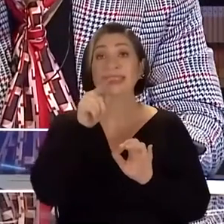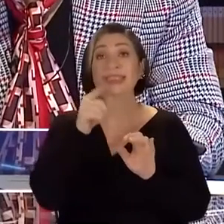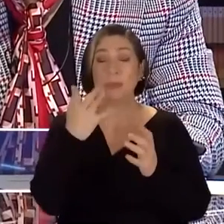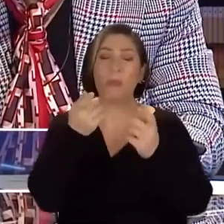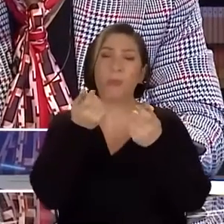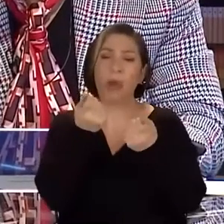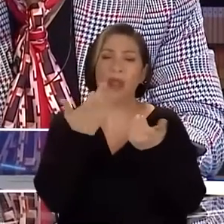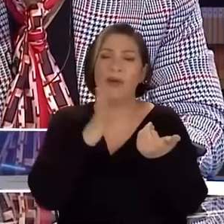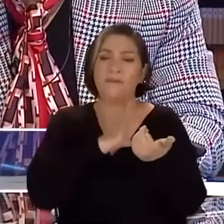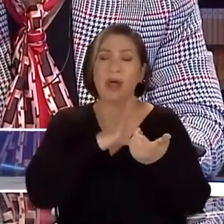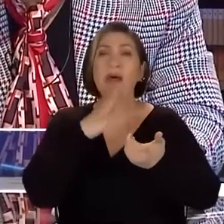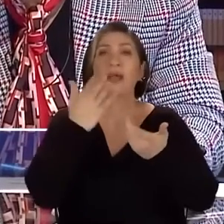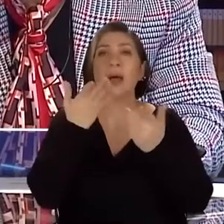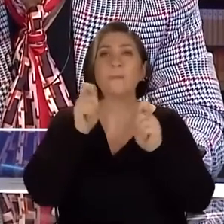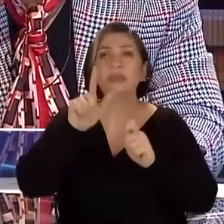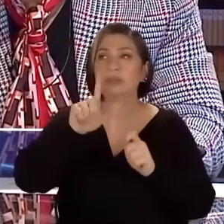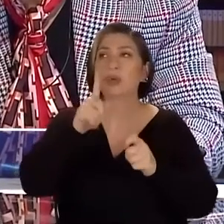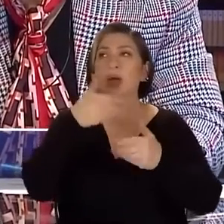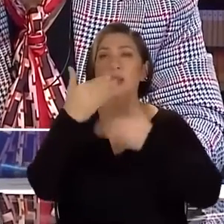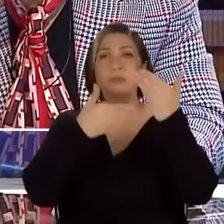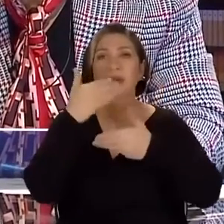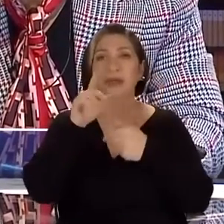gönderin, ben onu tutarım bir yerde. Kağıt parayı ne şey